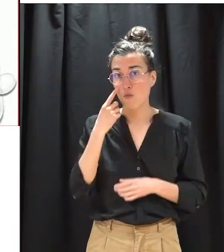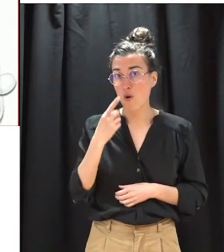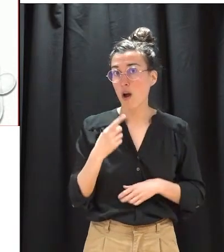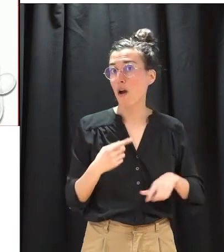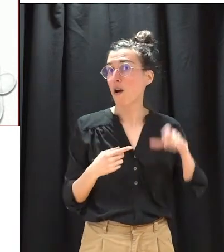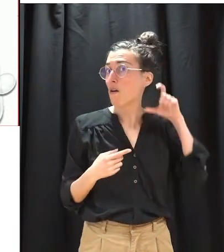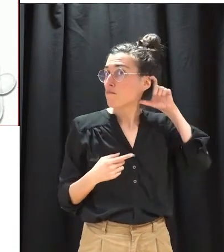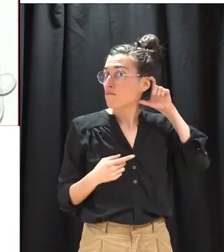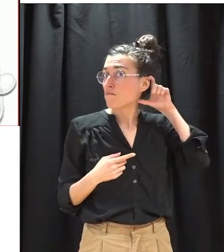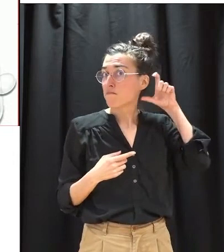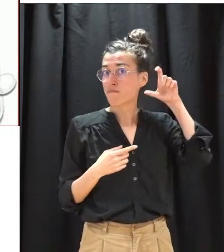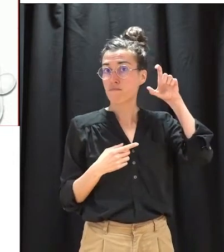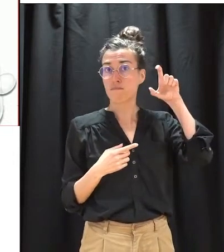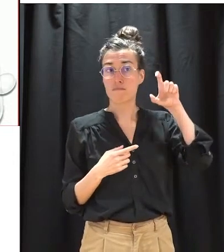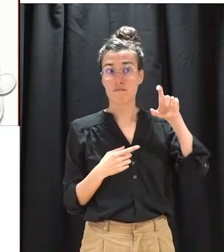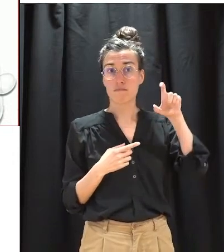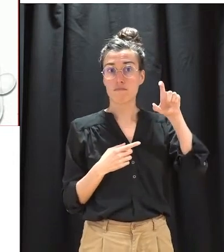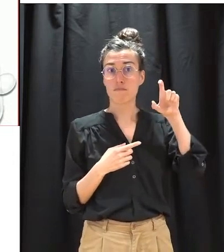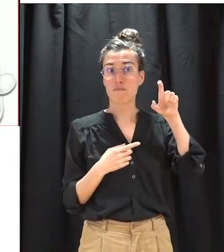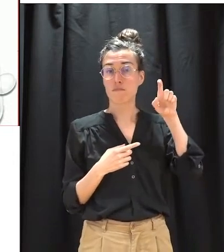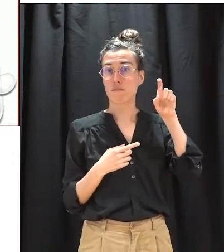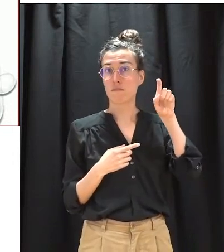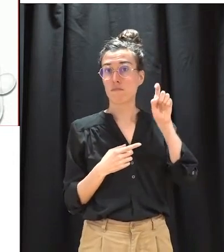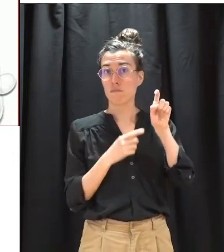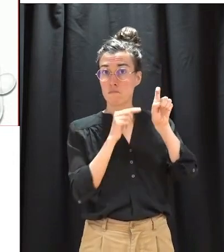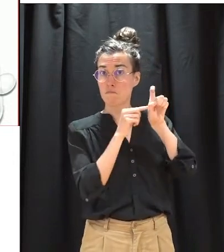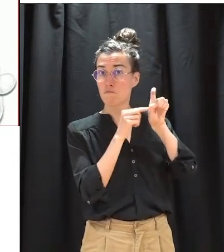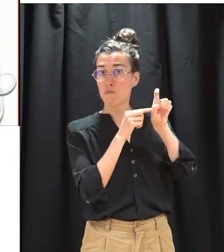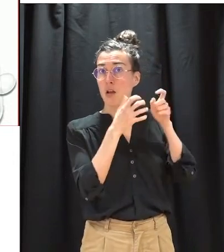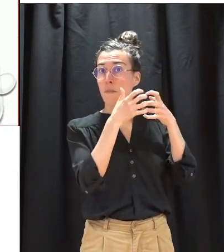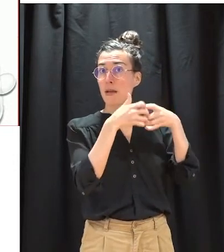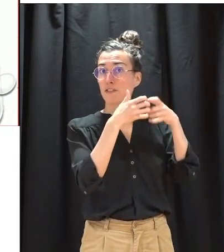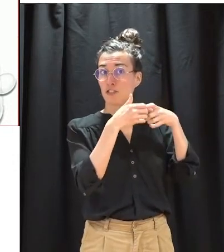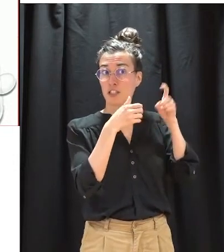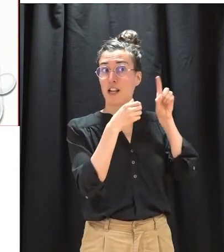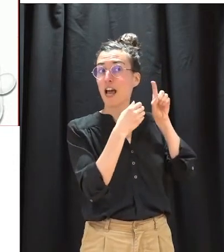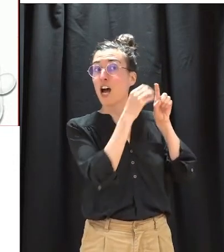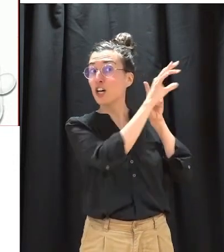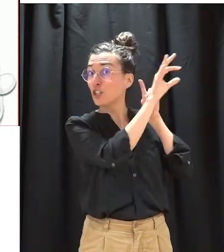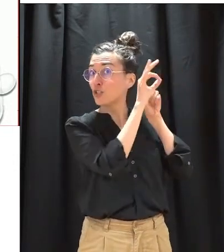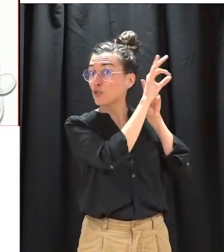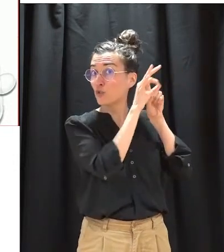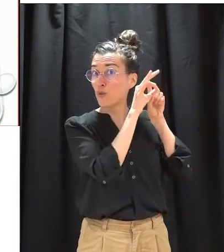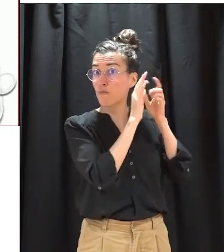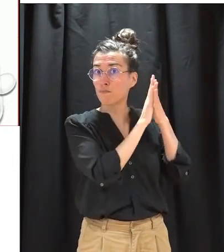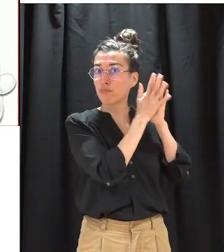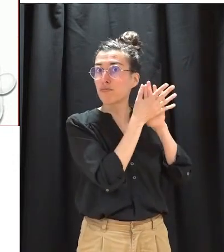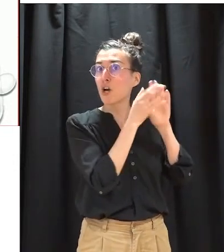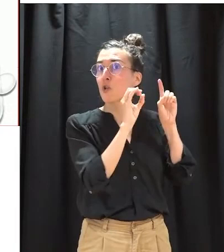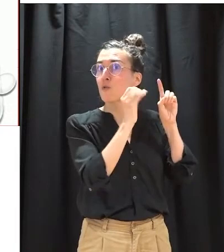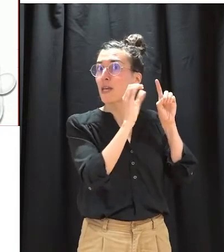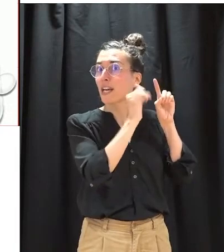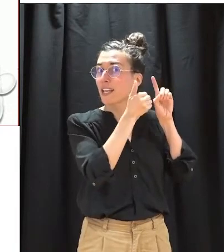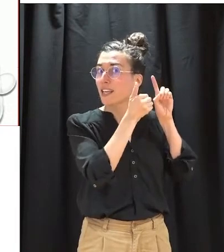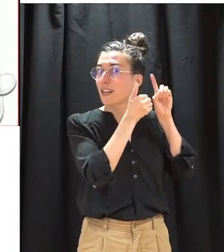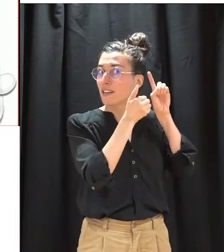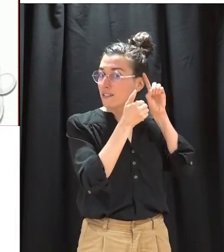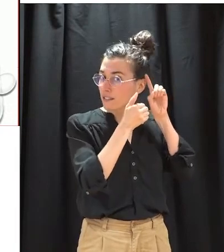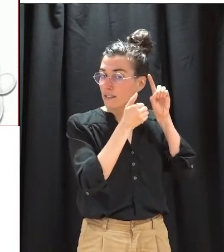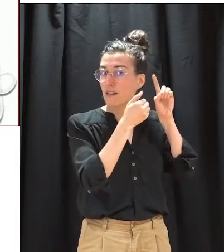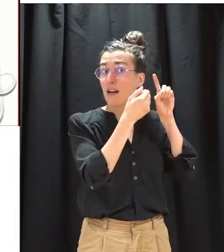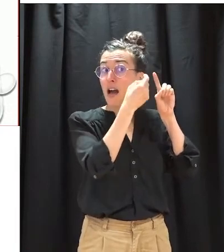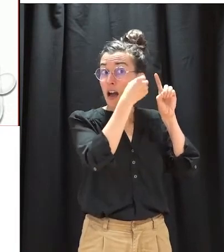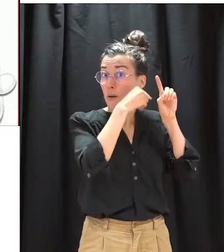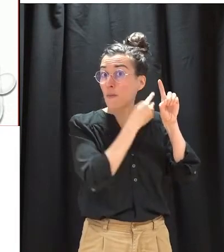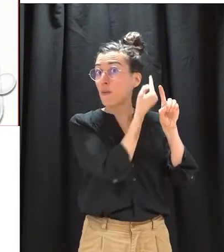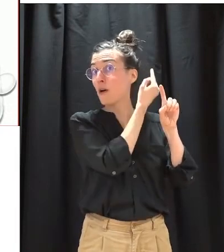va convertir le son en signaux numériques. Ensuite, ces signaux numériques vont être envoyés à l'antenne, qui